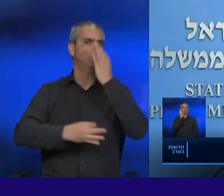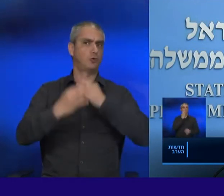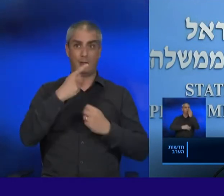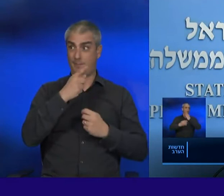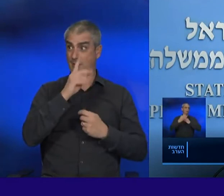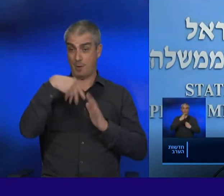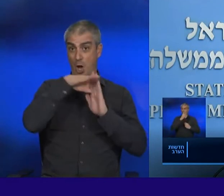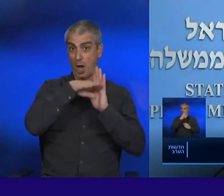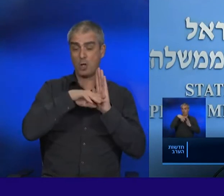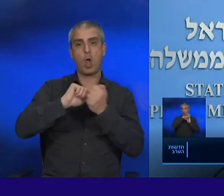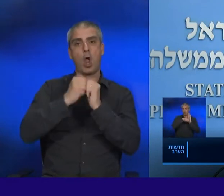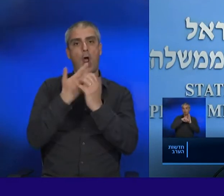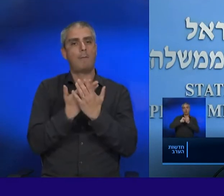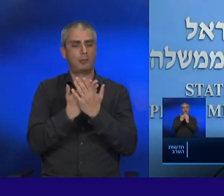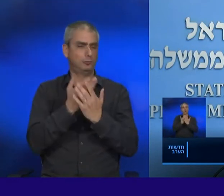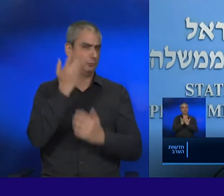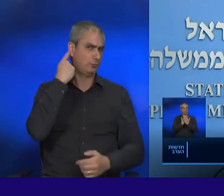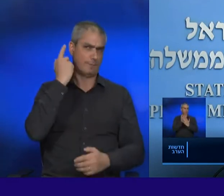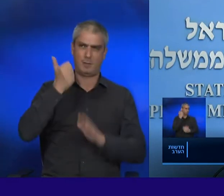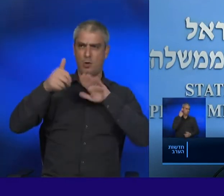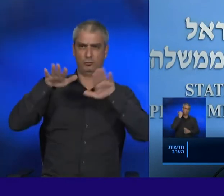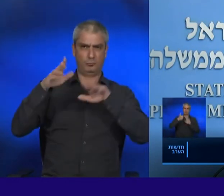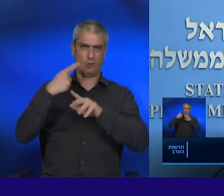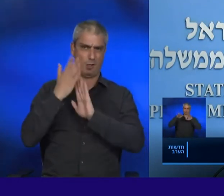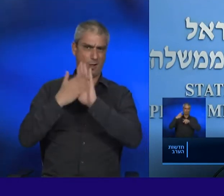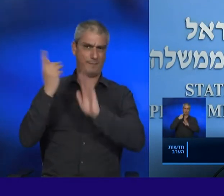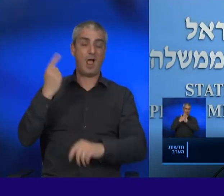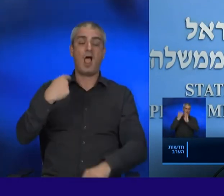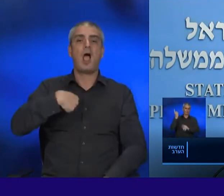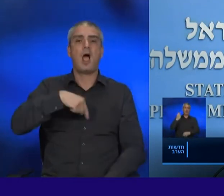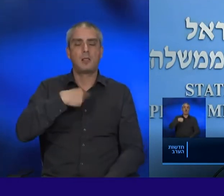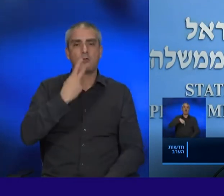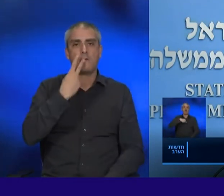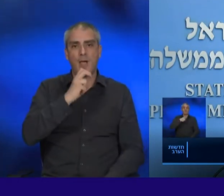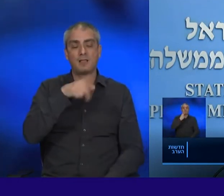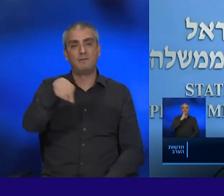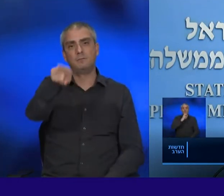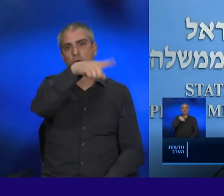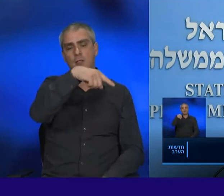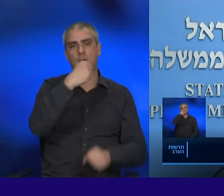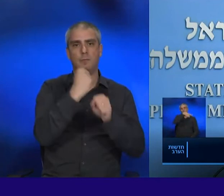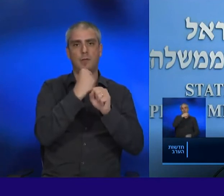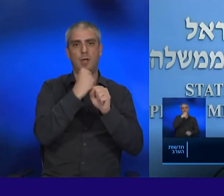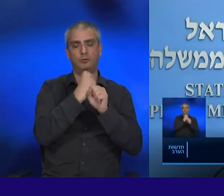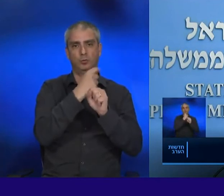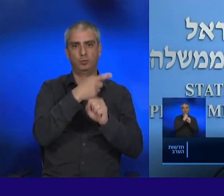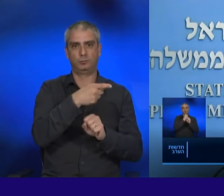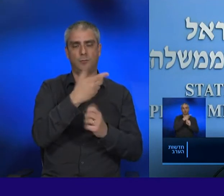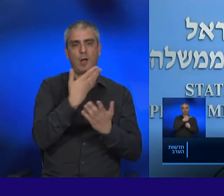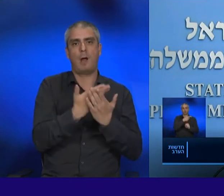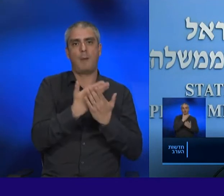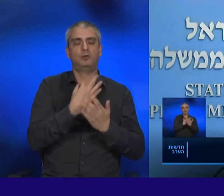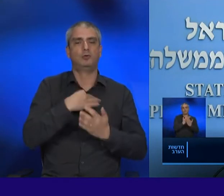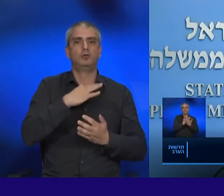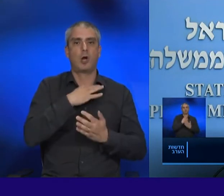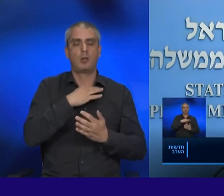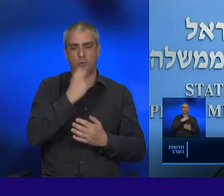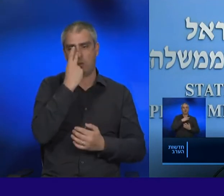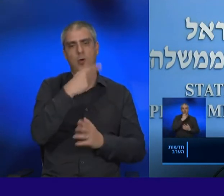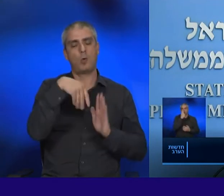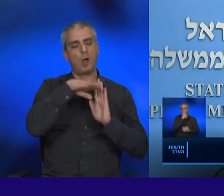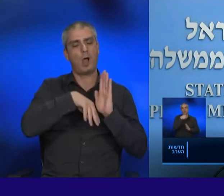זה הנחיות או המלצות שמעתם קודם את ראש הממשלה אנחנו מעדיפים שאתם תקיימו את ההמלצות שלנו ותראו